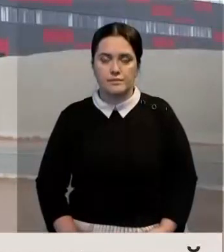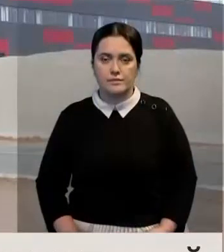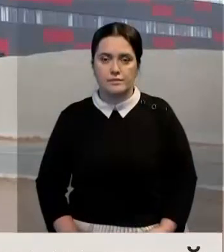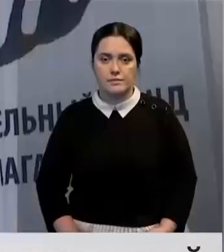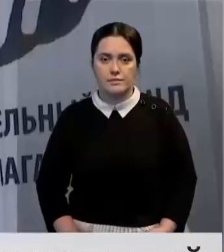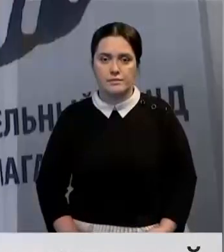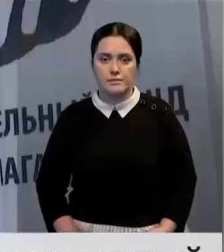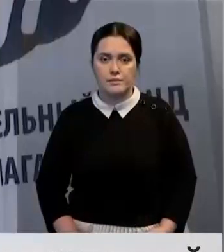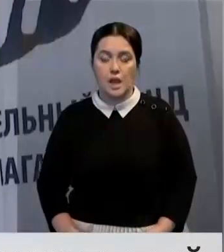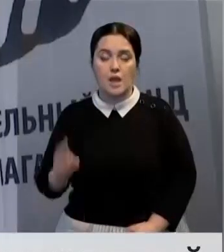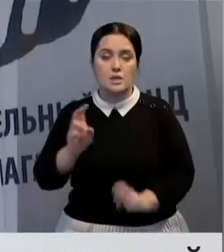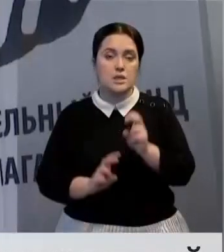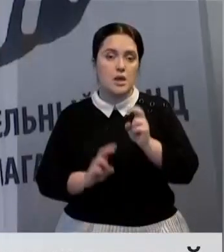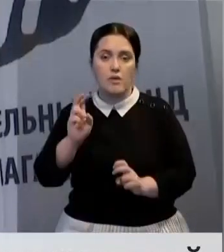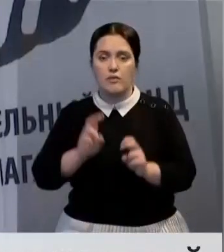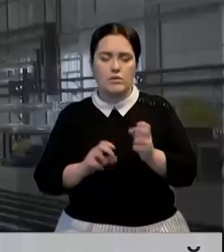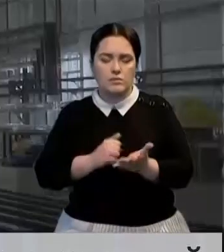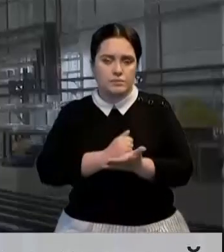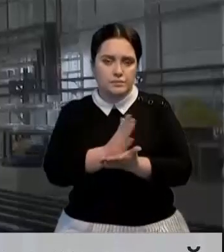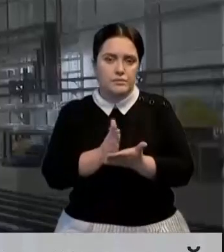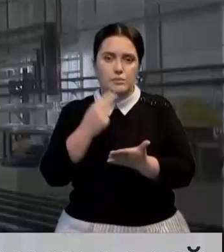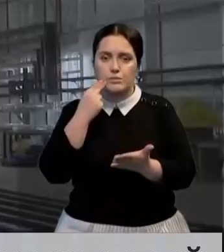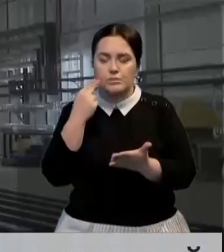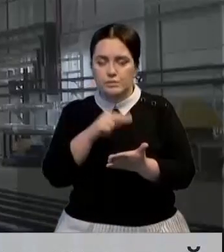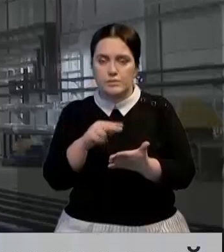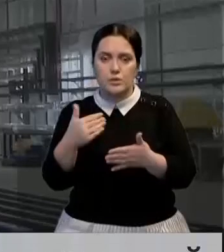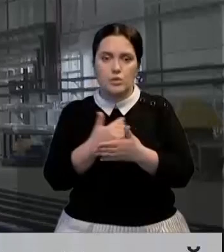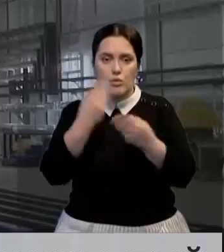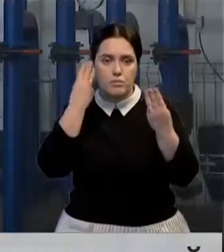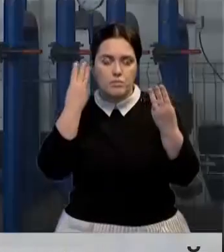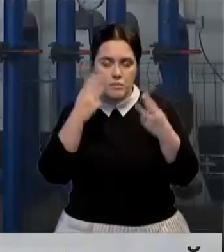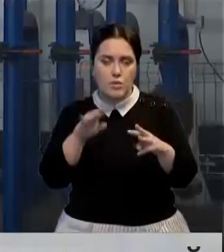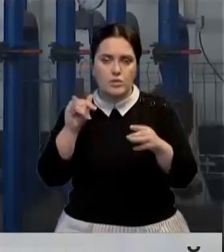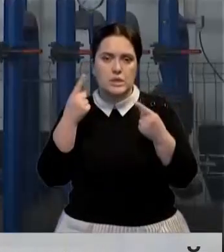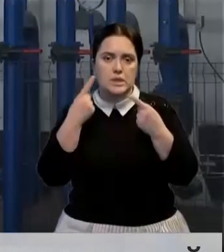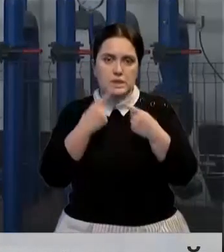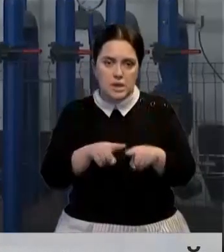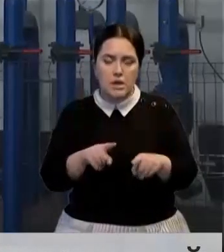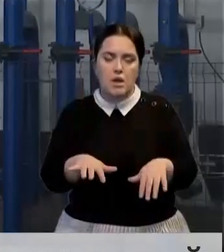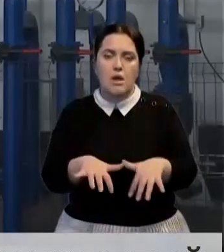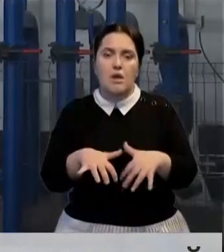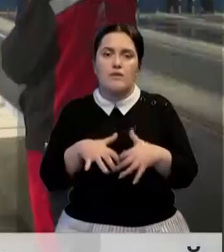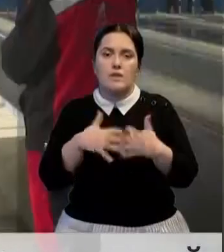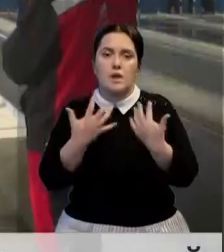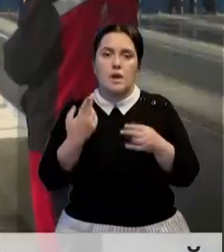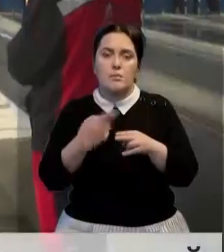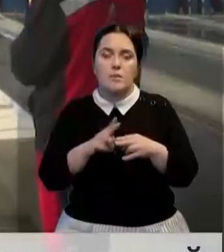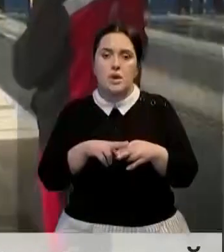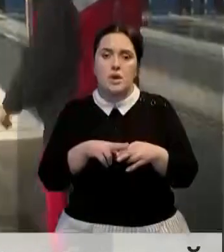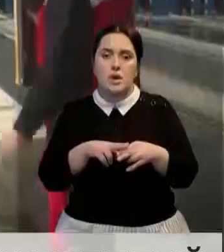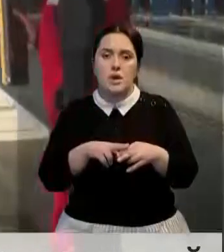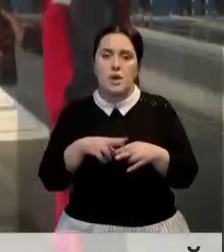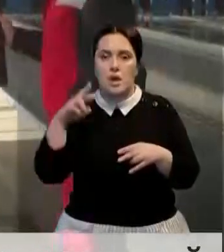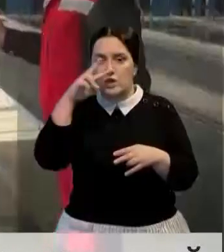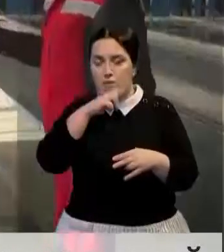Завод SG-Beton полностью оснащен современным оборудованием и использует передовые технологии. Автоматическая система сводит человеческие